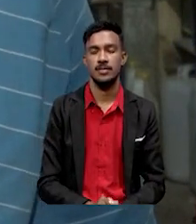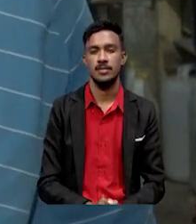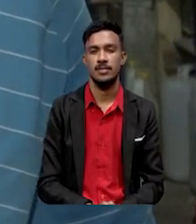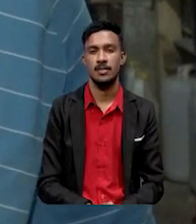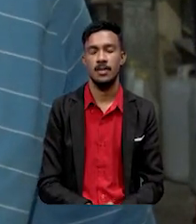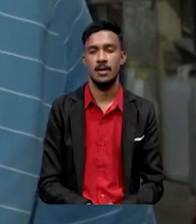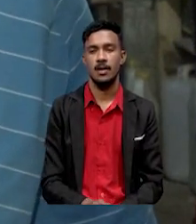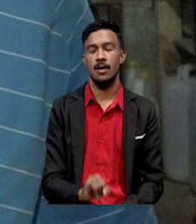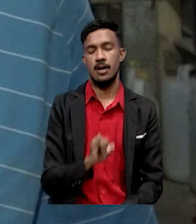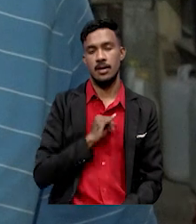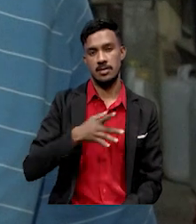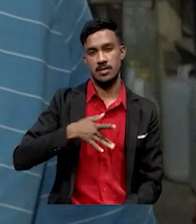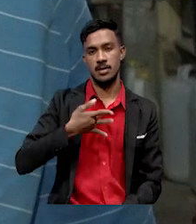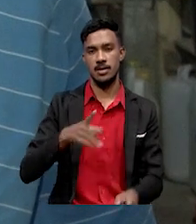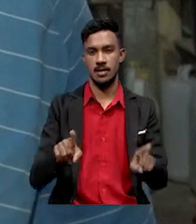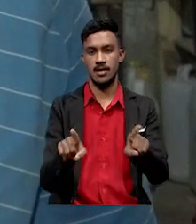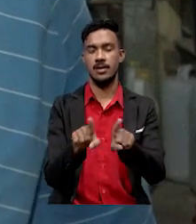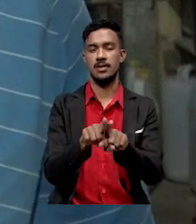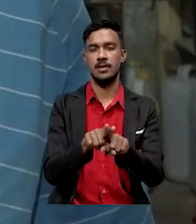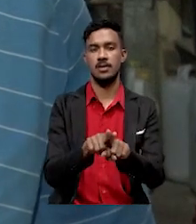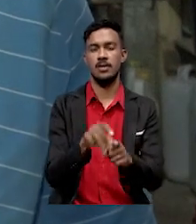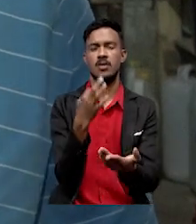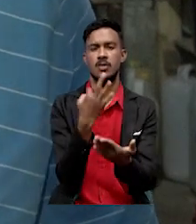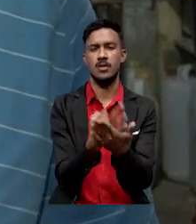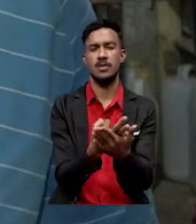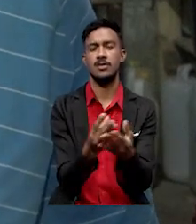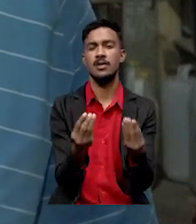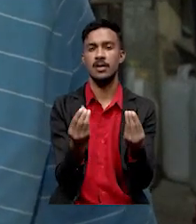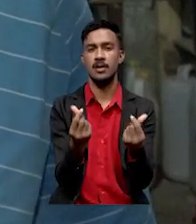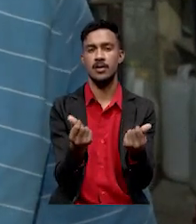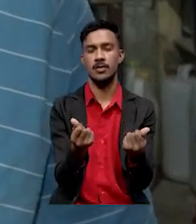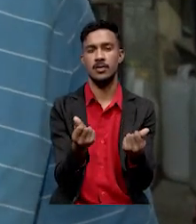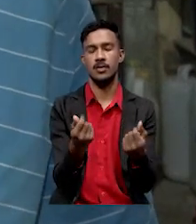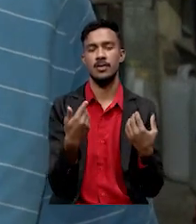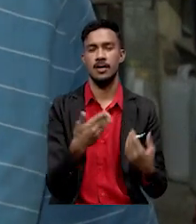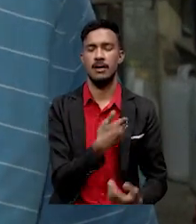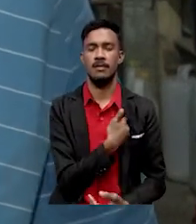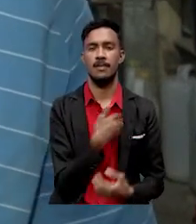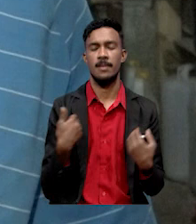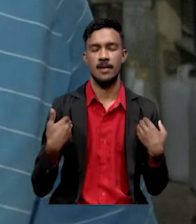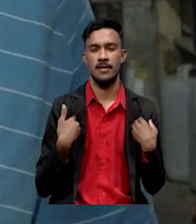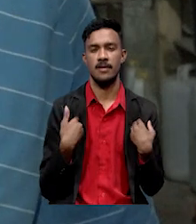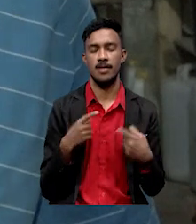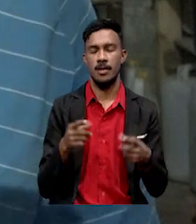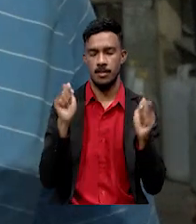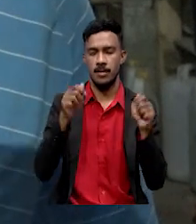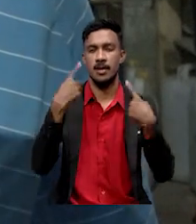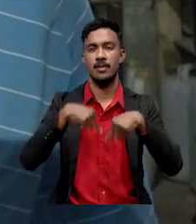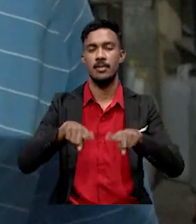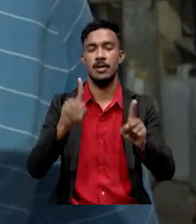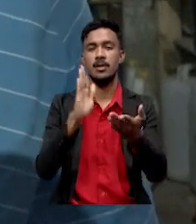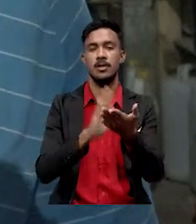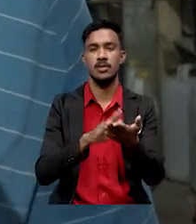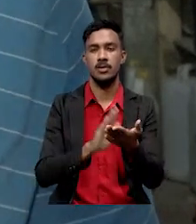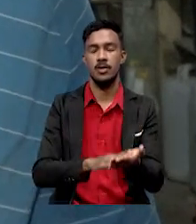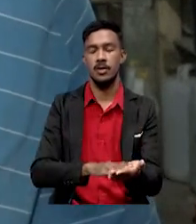Aku sentiasa osen ladung ya atau bela bayi sekolah, tama